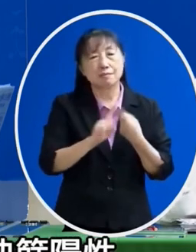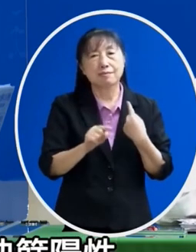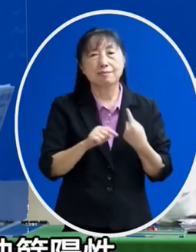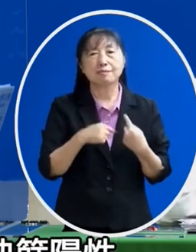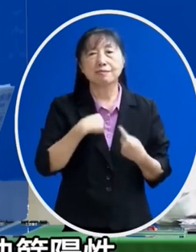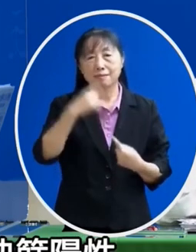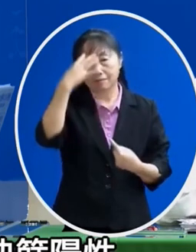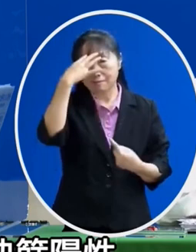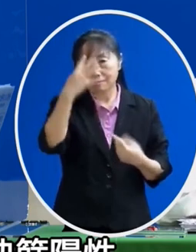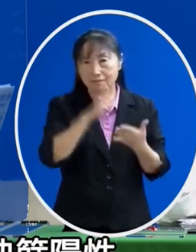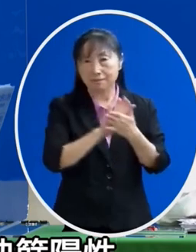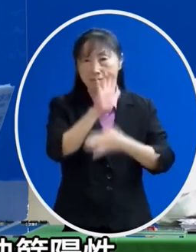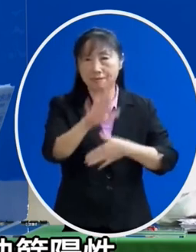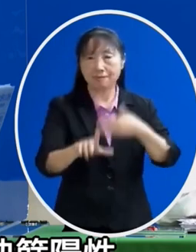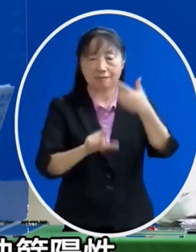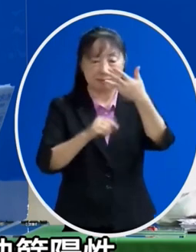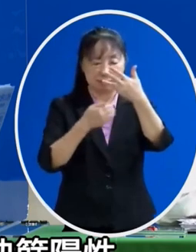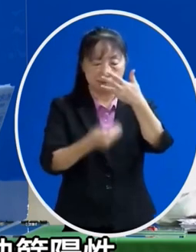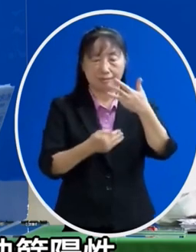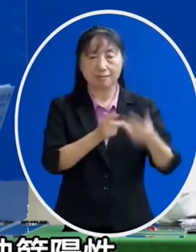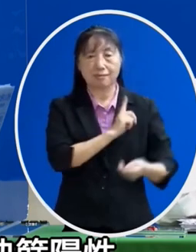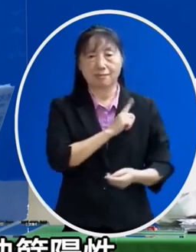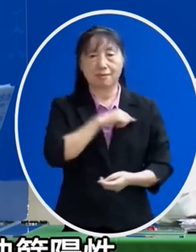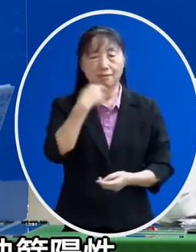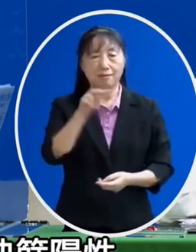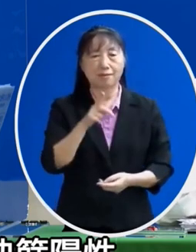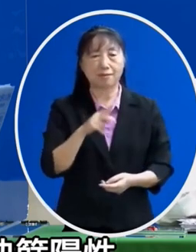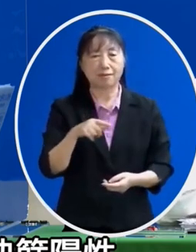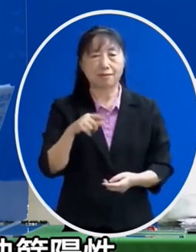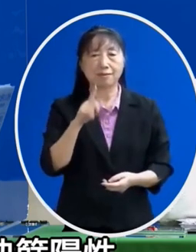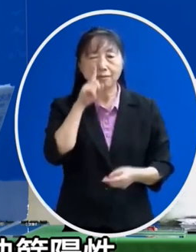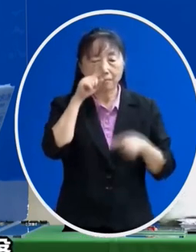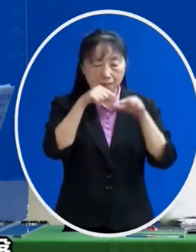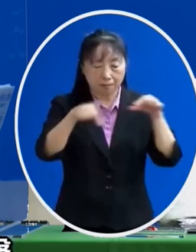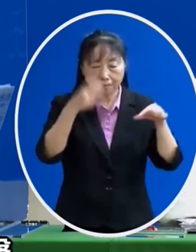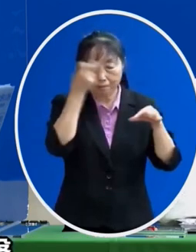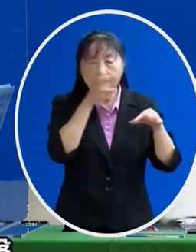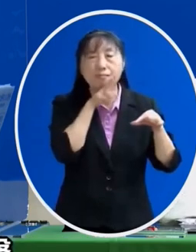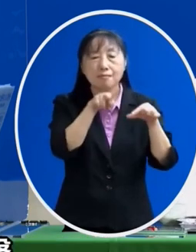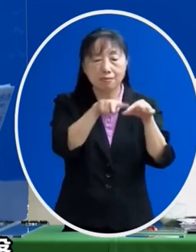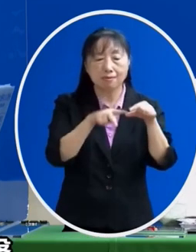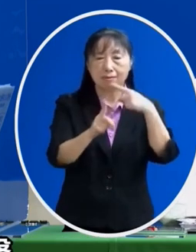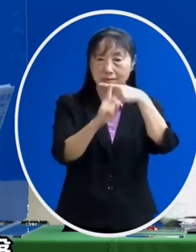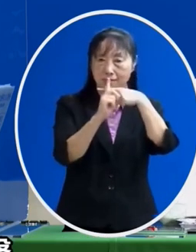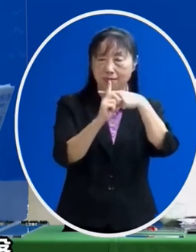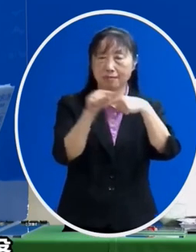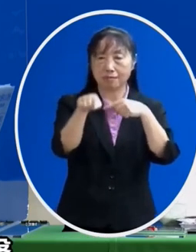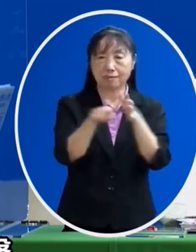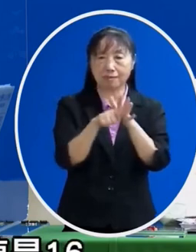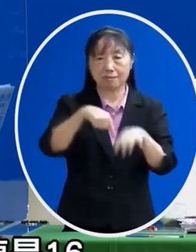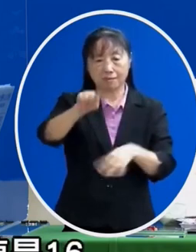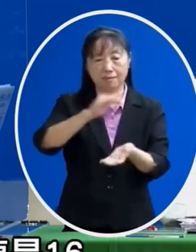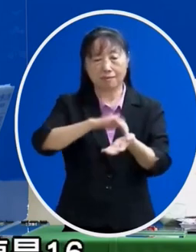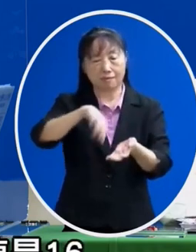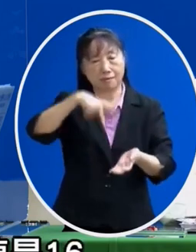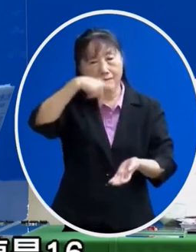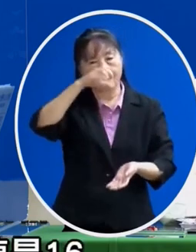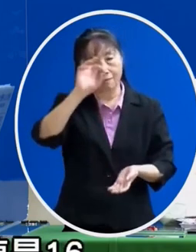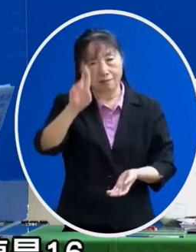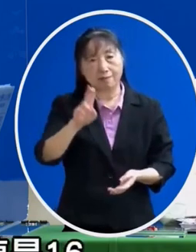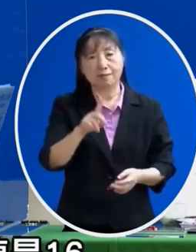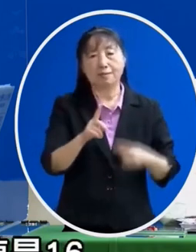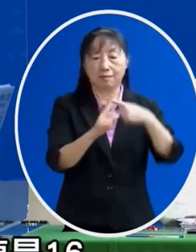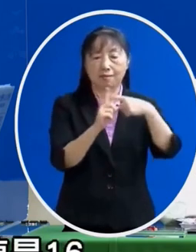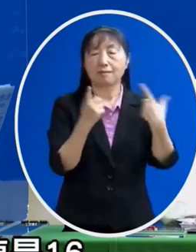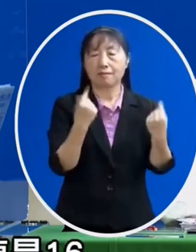过4天后8月9号自行进行快筛阳性，当日有到医院就医，那采检 PCR 阳性确